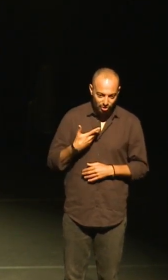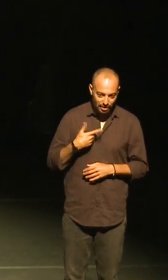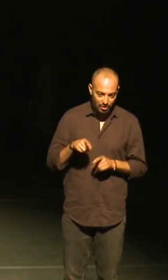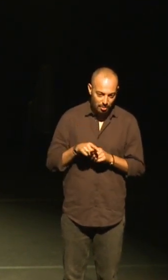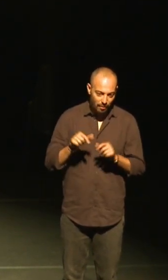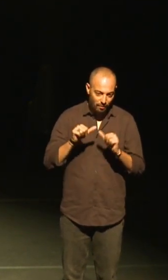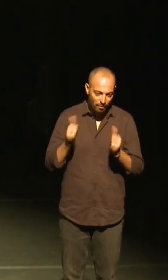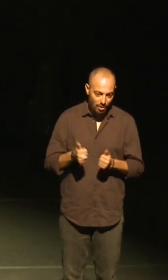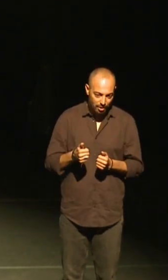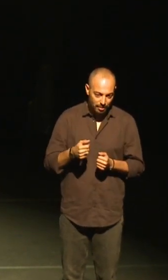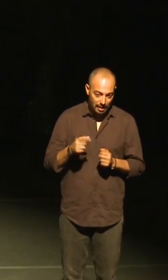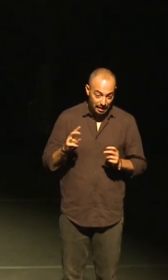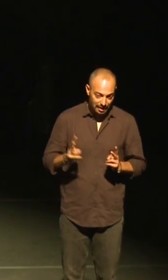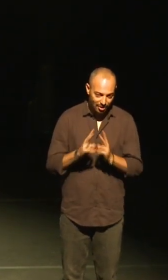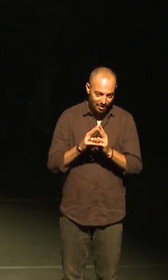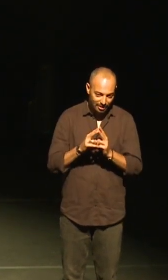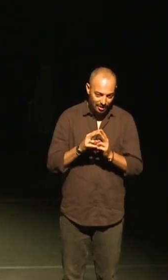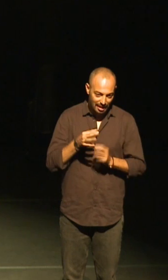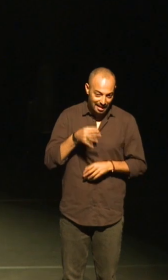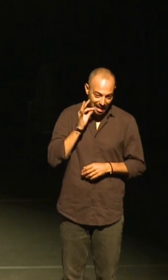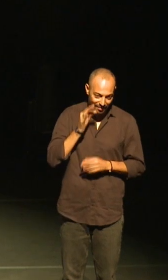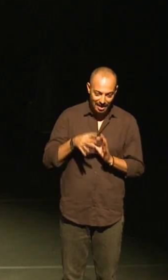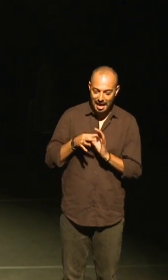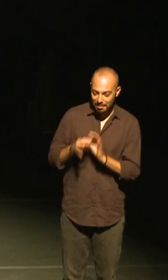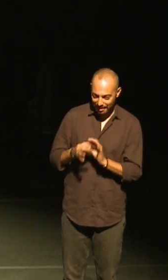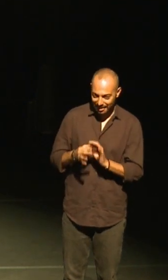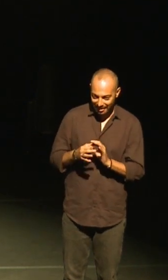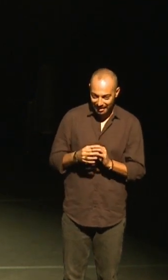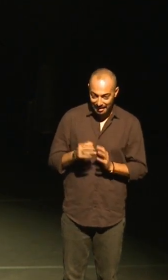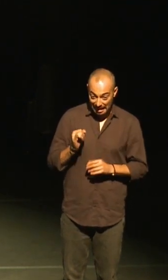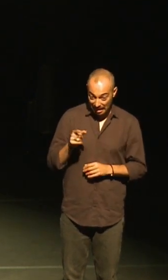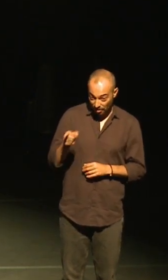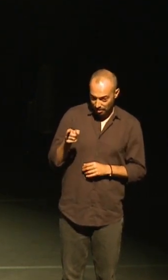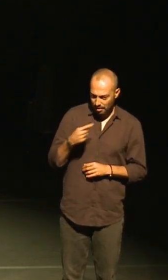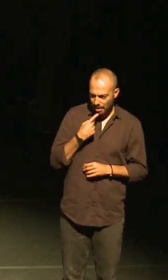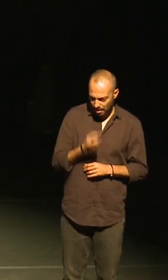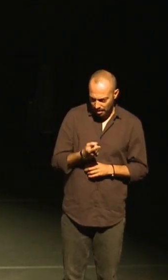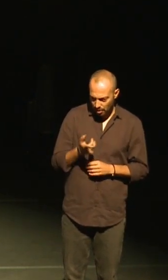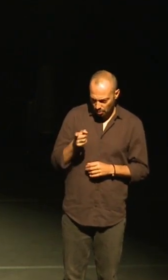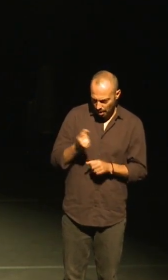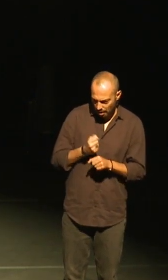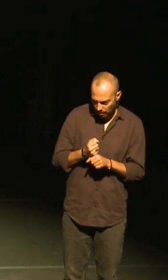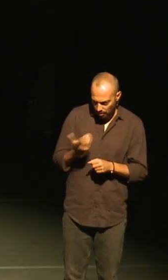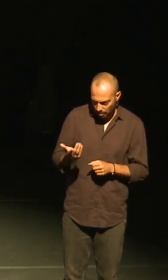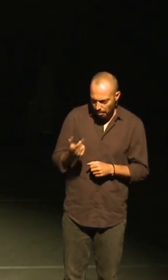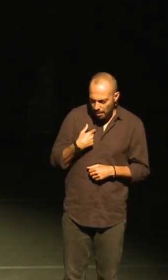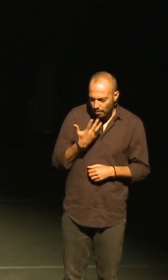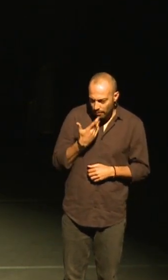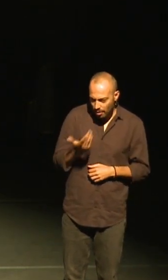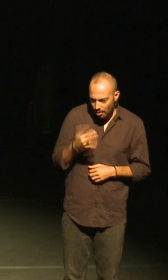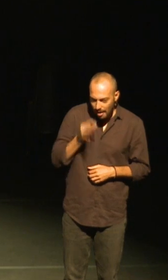qui sul palco del Teatro Elfo Puccini è vero è vero perché tu hai da fare ma io ho un caffè me lo prendo volentieri gli amici di una vita